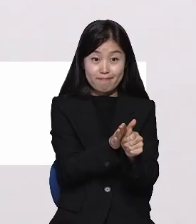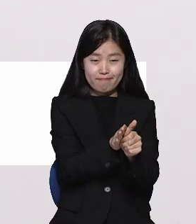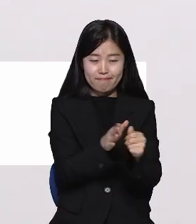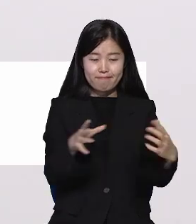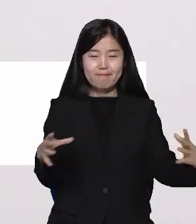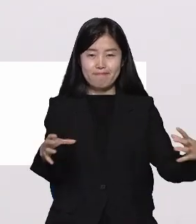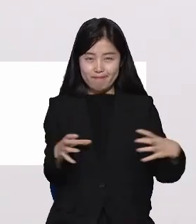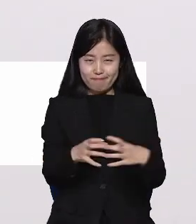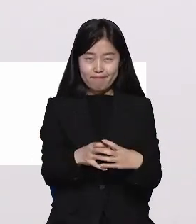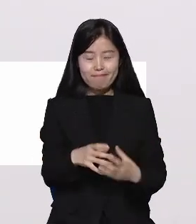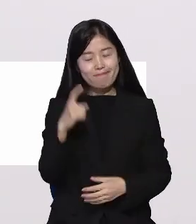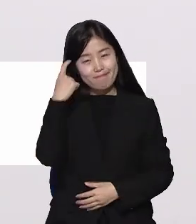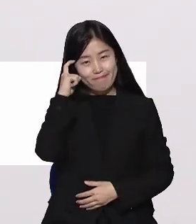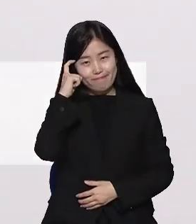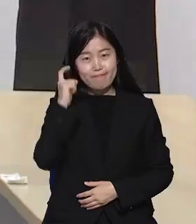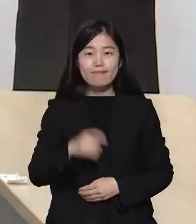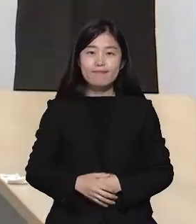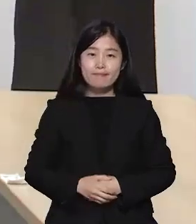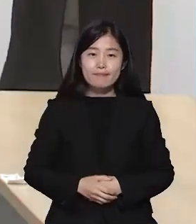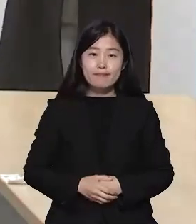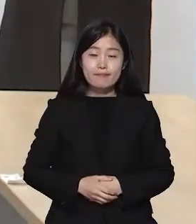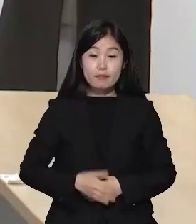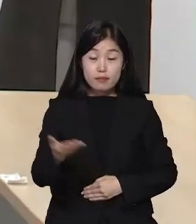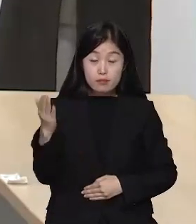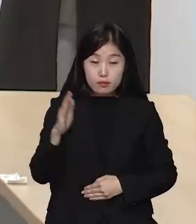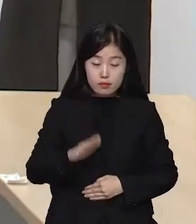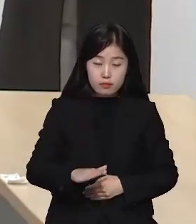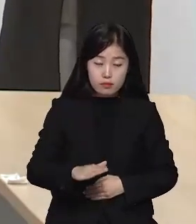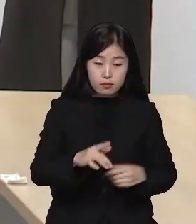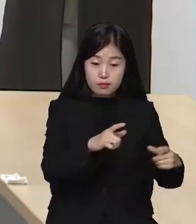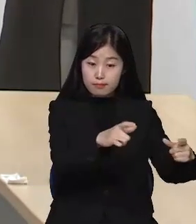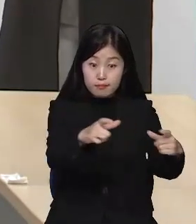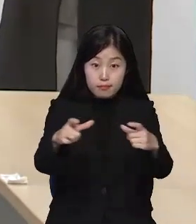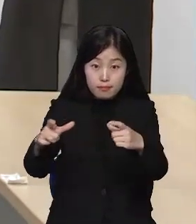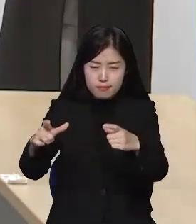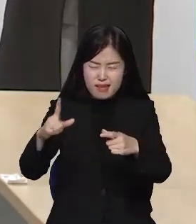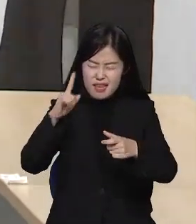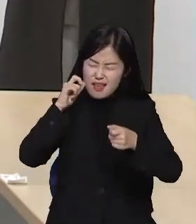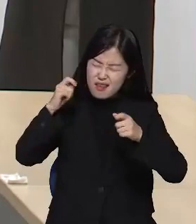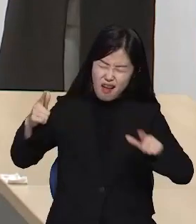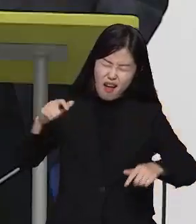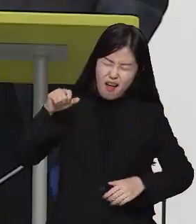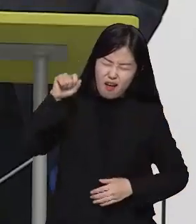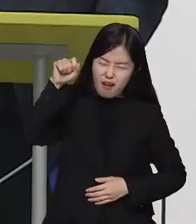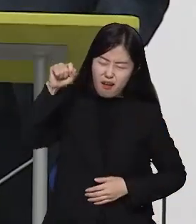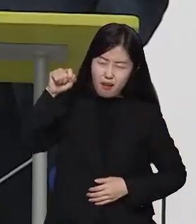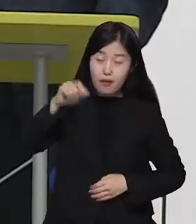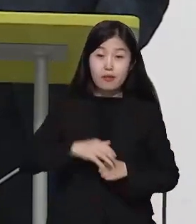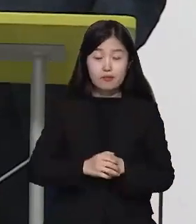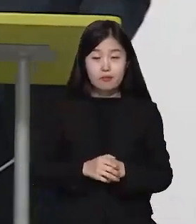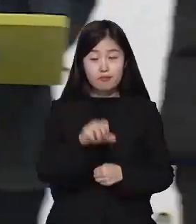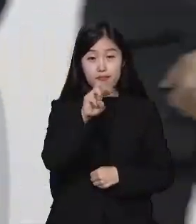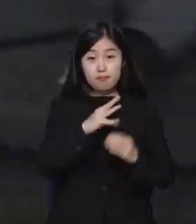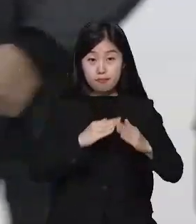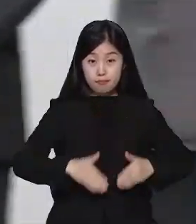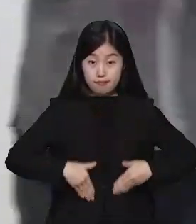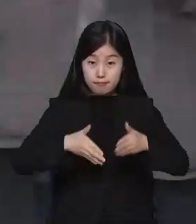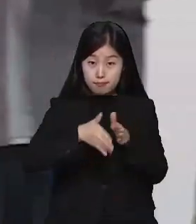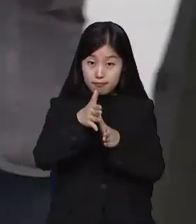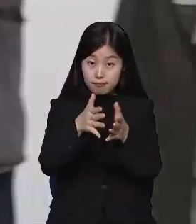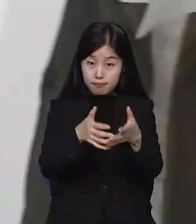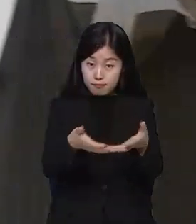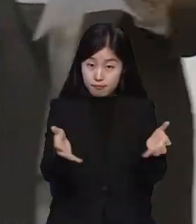함께 할 수 있다 이렇게 보거든요. 하지만 지역의 반발은 더 확산되고 있습니다. 광주와 전남